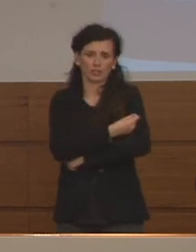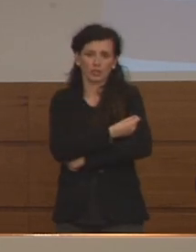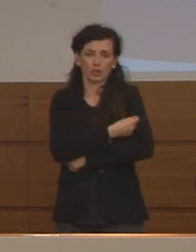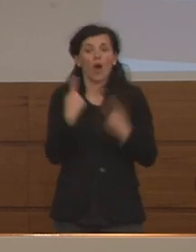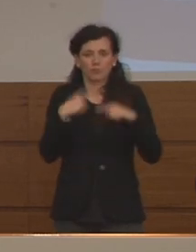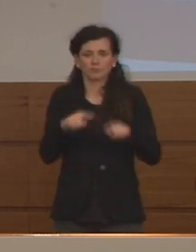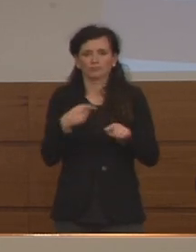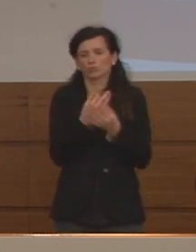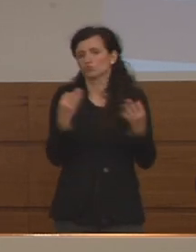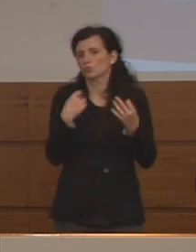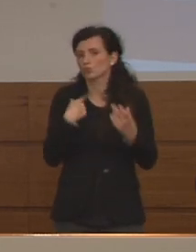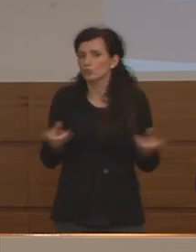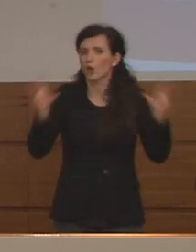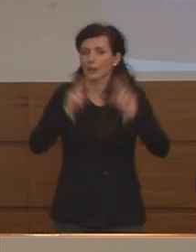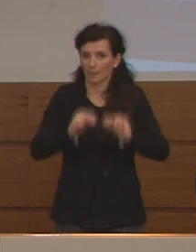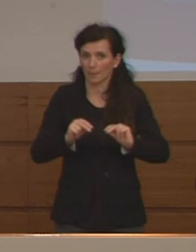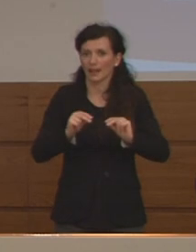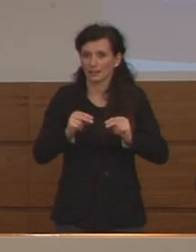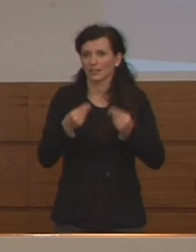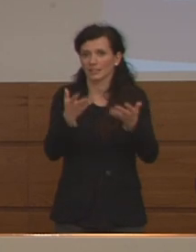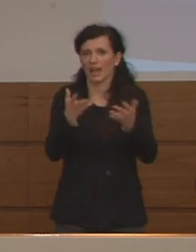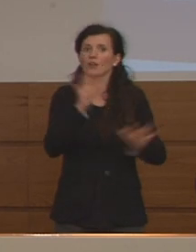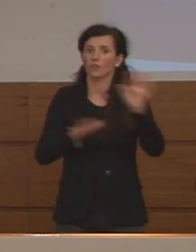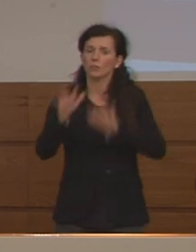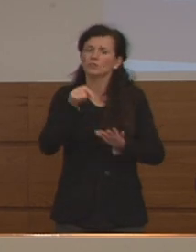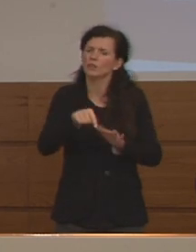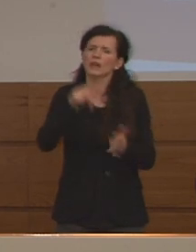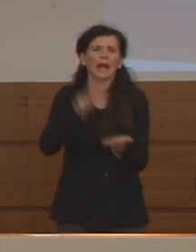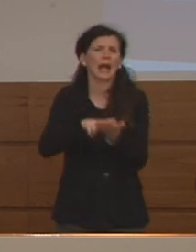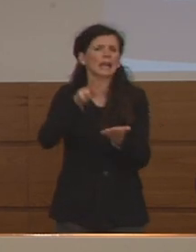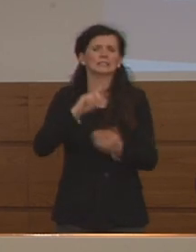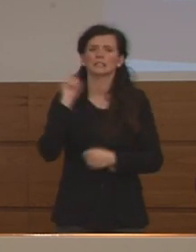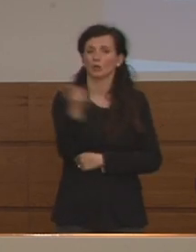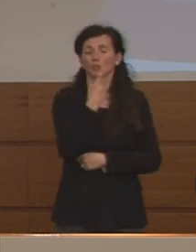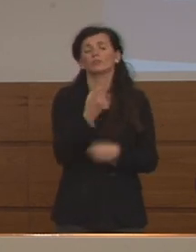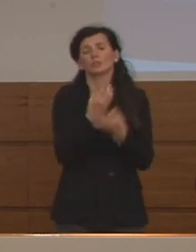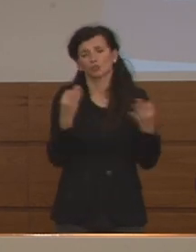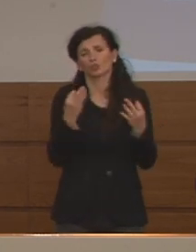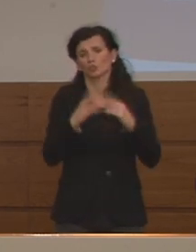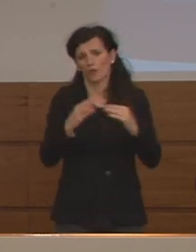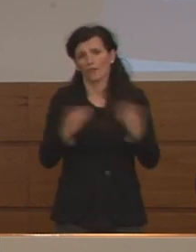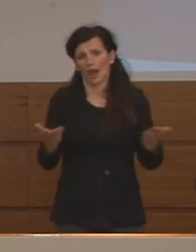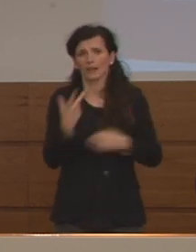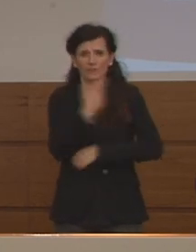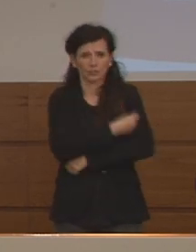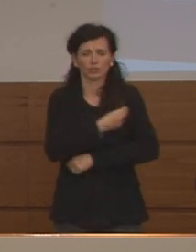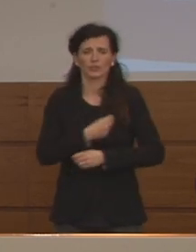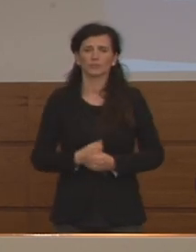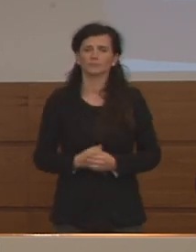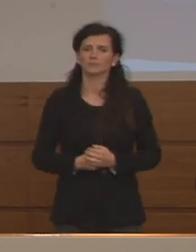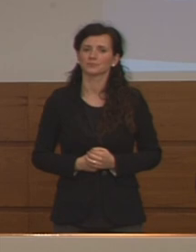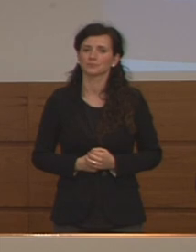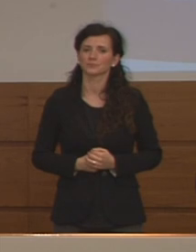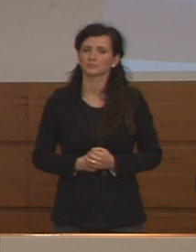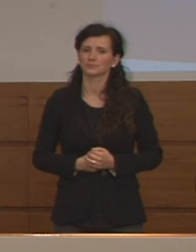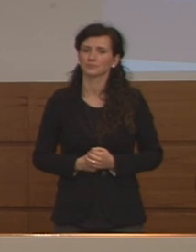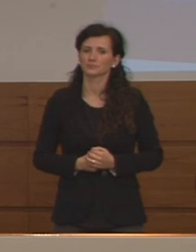ribadirlo ed è una garanzia per tutti ed è bene che venga fatto l'altro aspetto che mi preme sottolineare